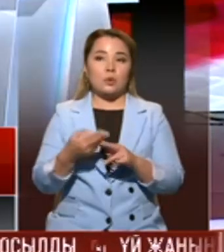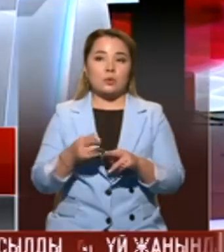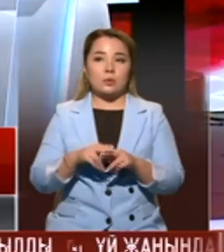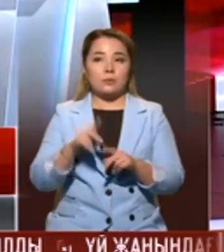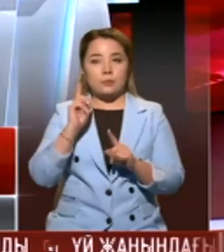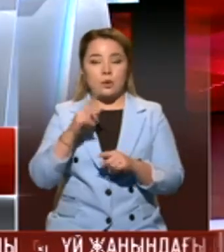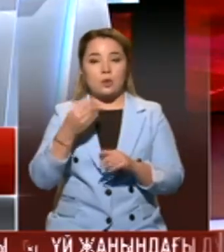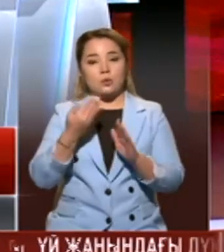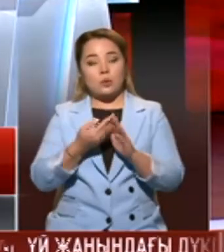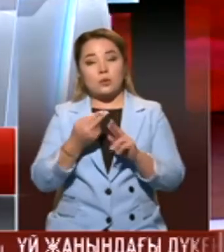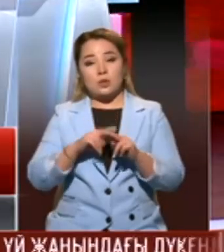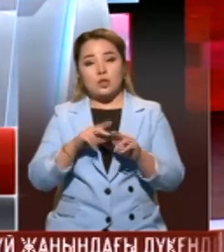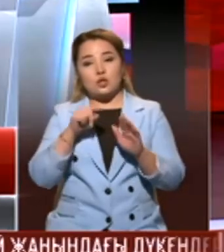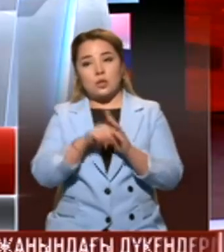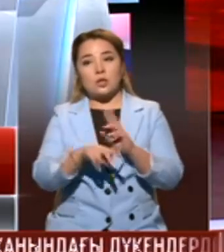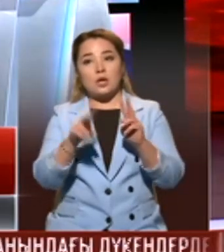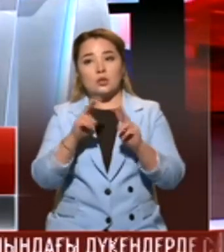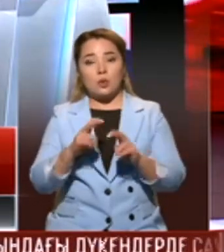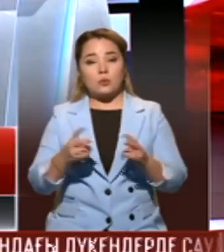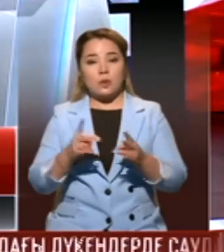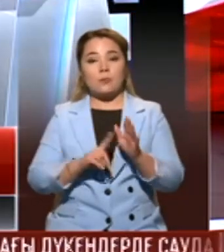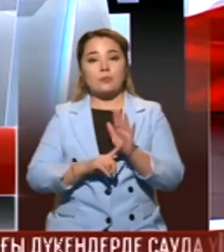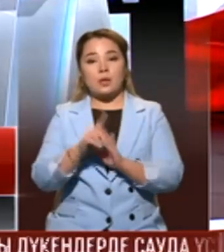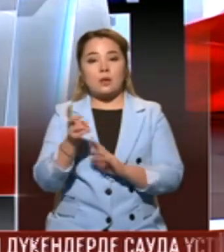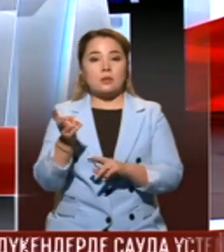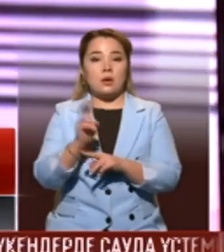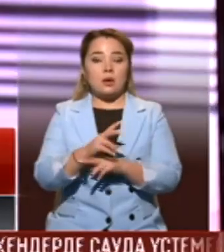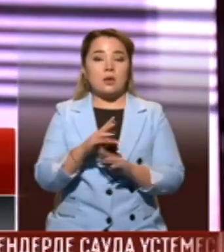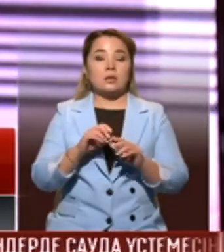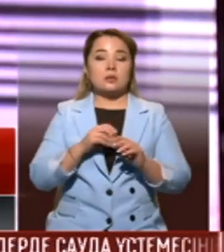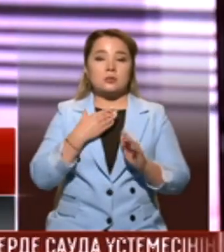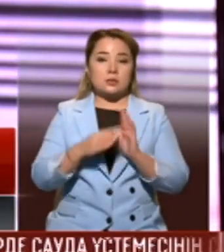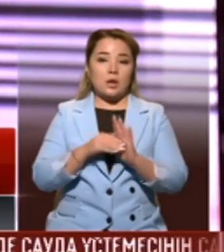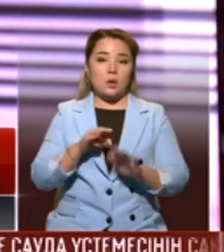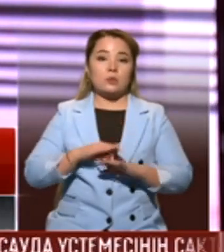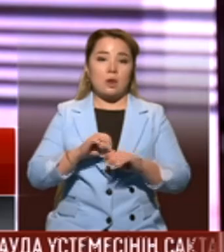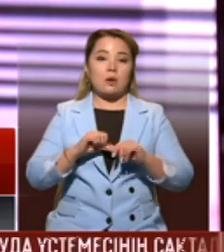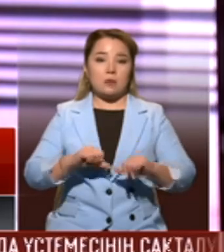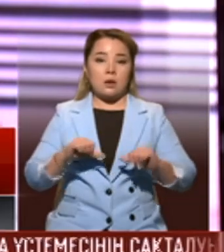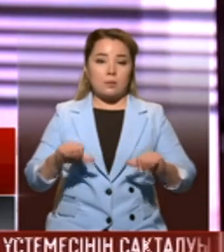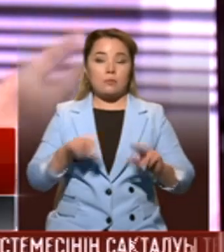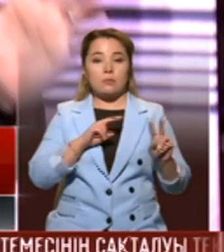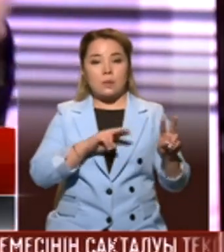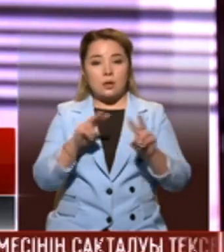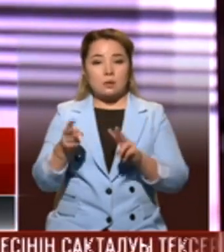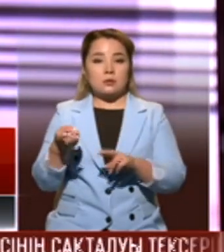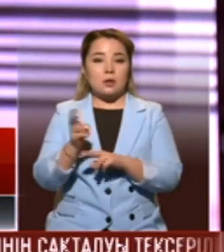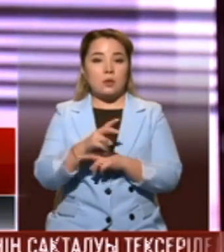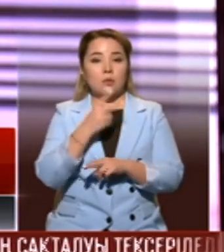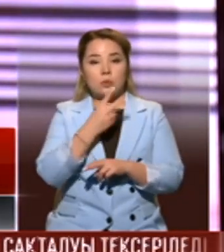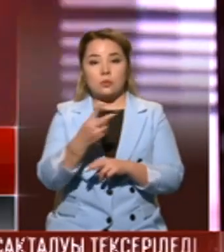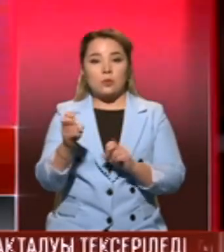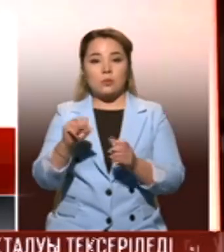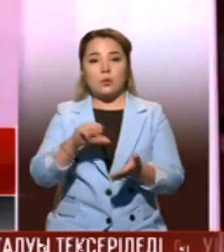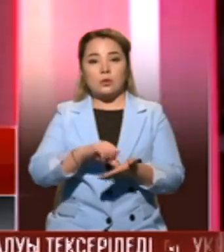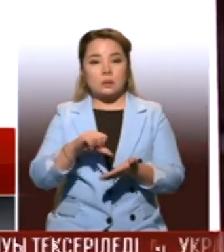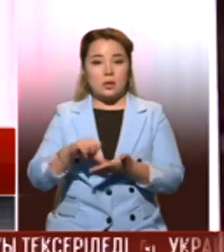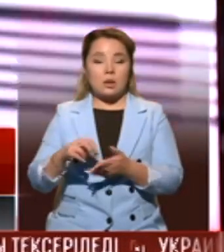білесіздер. Оның ішін тексеру үшін о баста кірген кезде сайлау комиссиясының рұқсатымен кіріп, бақылаушылар, байқаушылар кіріп қарай алады.